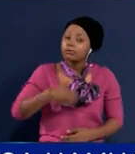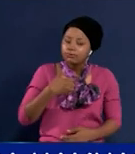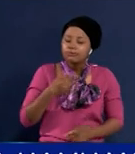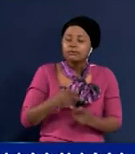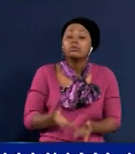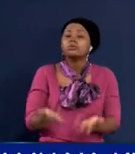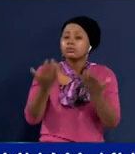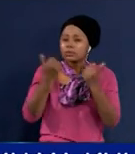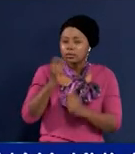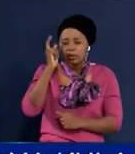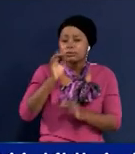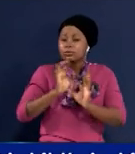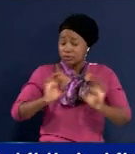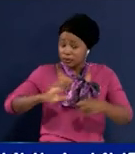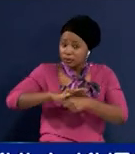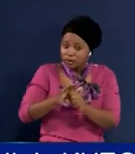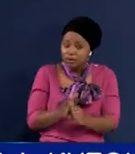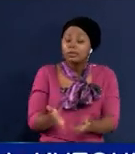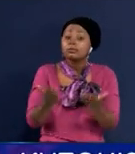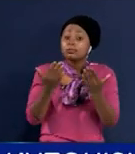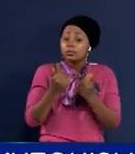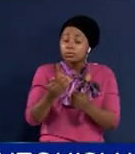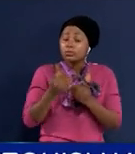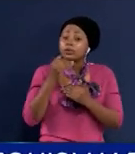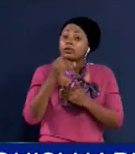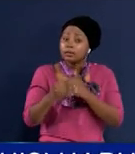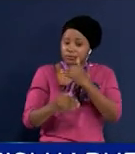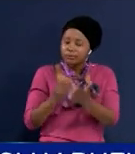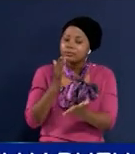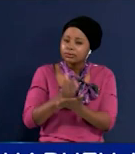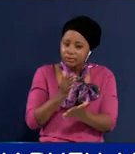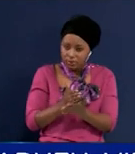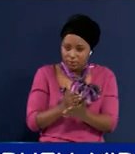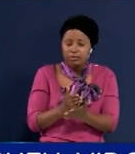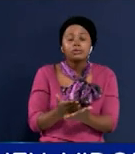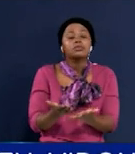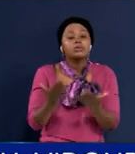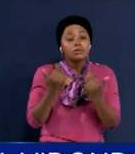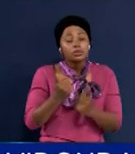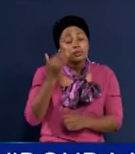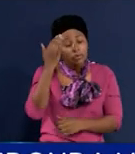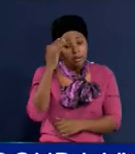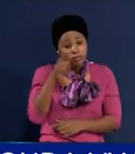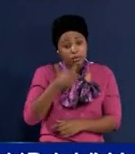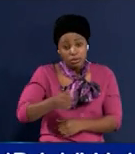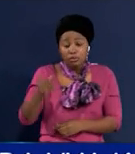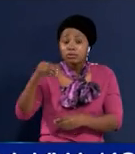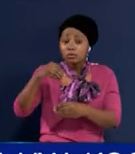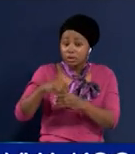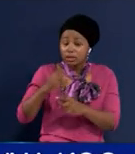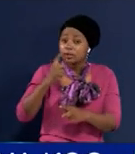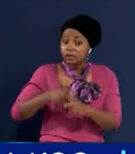uweze kuielewa vizuri corona ili uweze kuchukua hatua stahiki za kuhakikisha kwamba hujiweki katika hatari ya